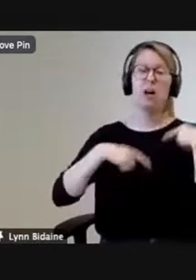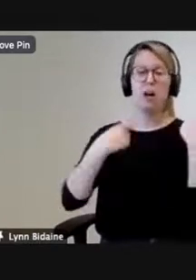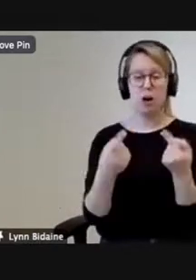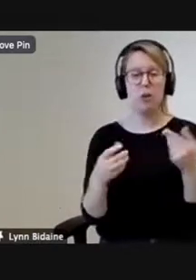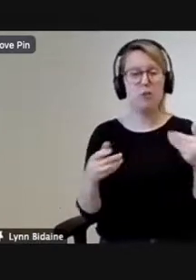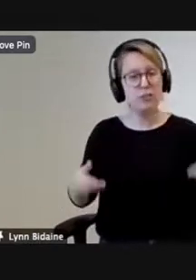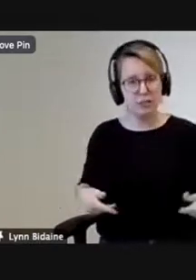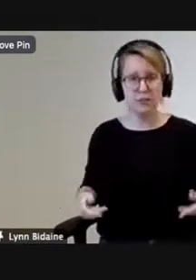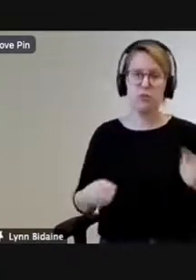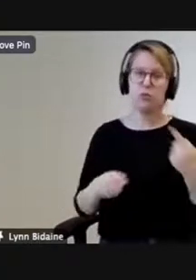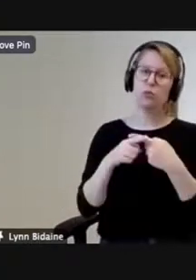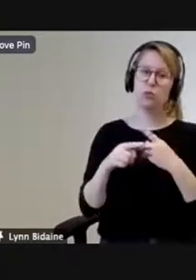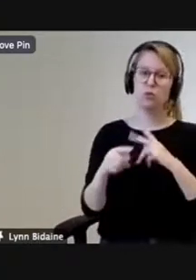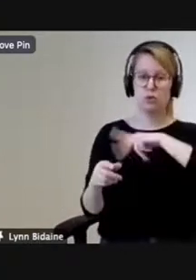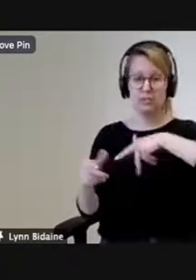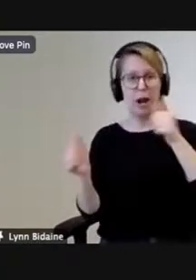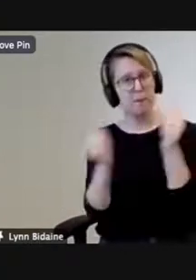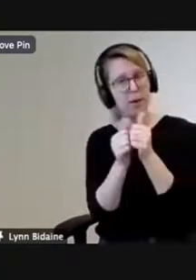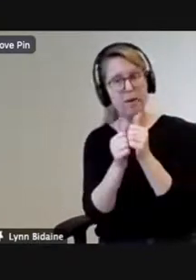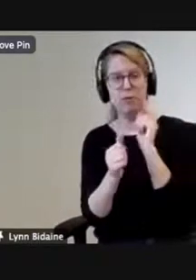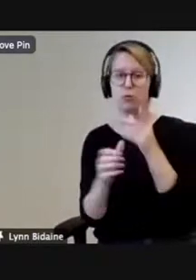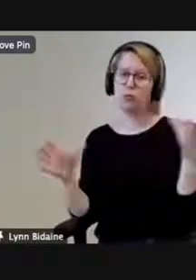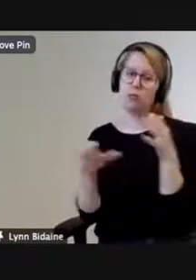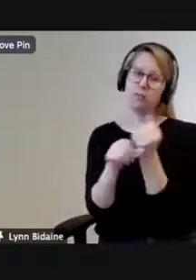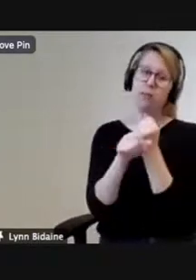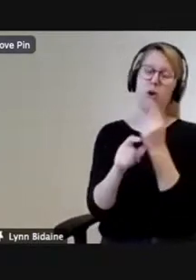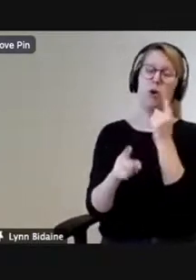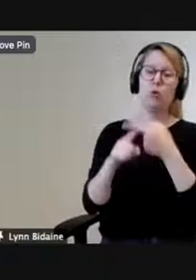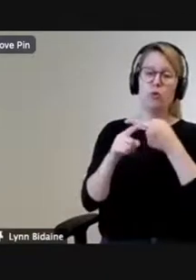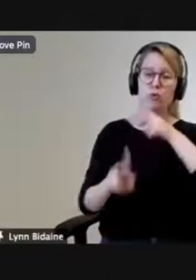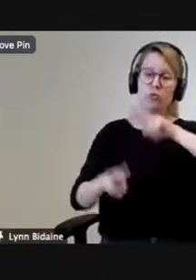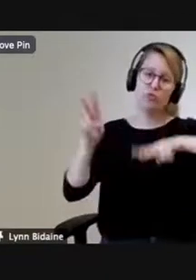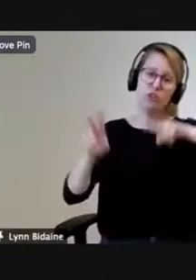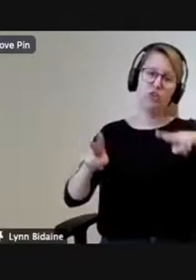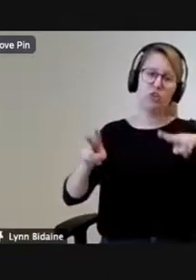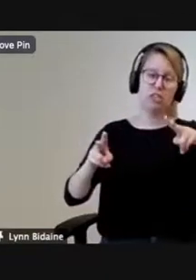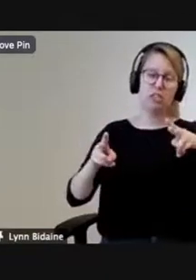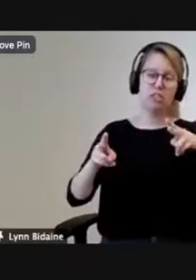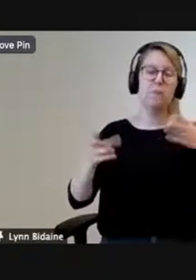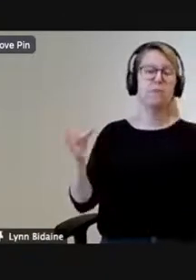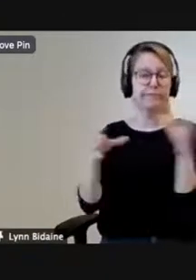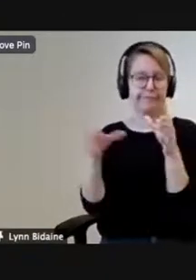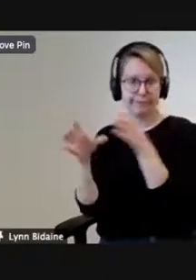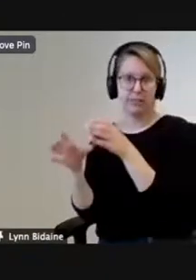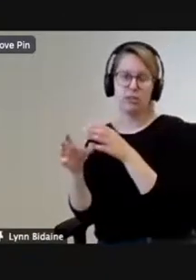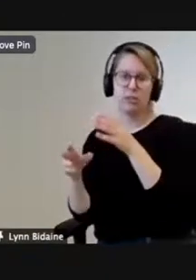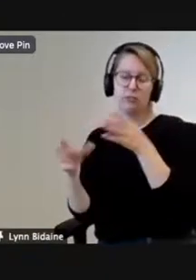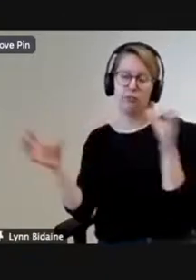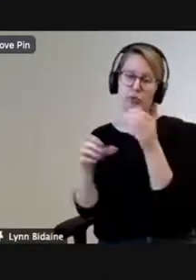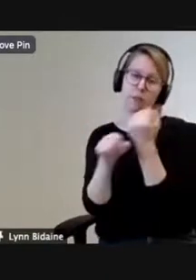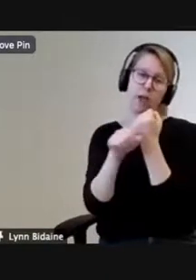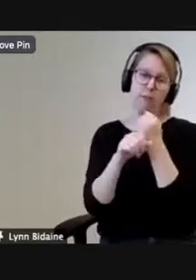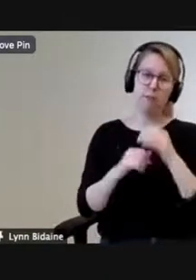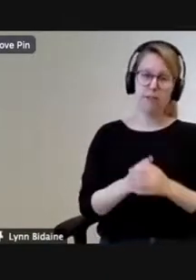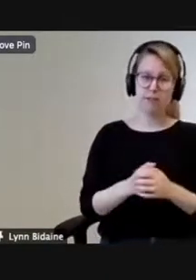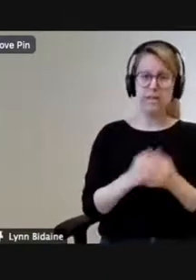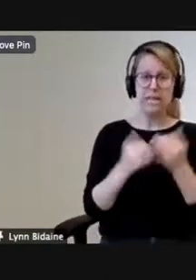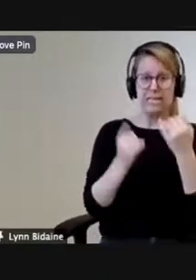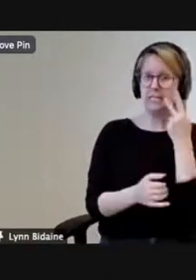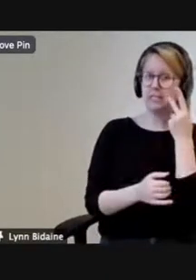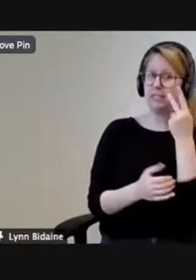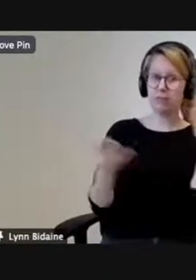les organisations représentatives. L'écart à l'heure actuelle entre le taux d'emploi des personnes avec et sans handicap